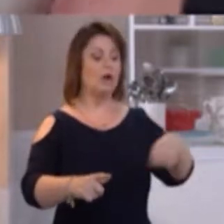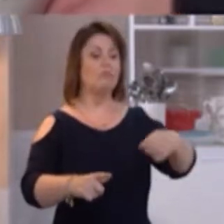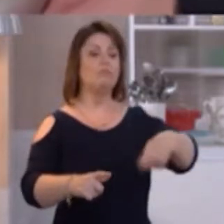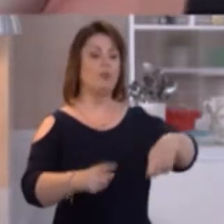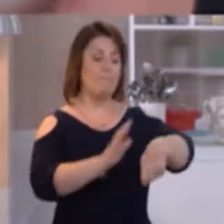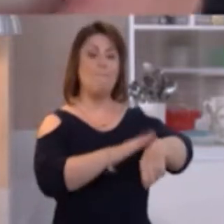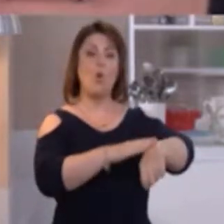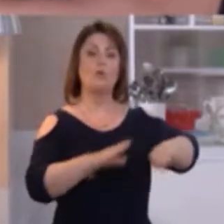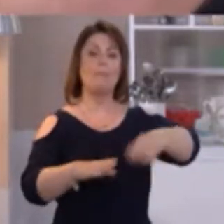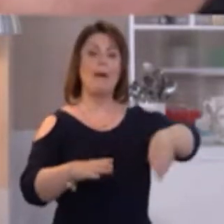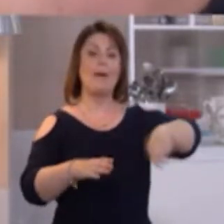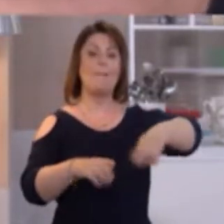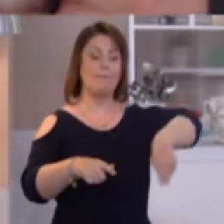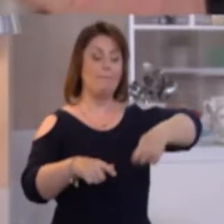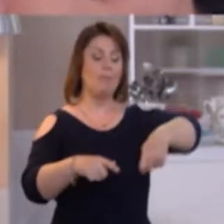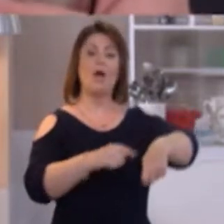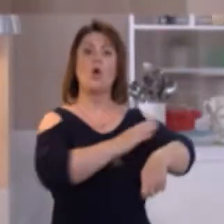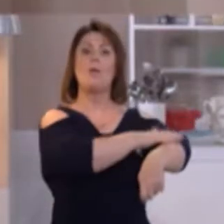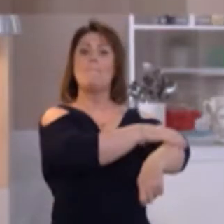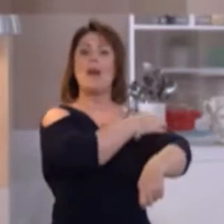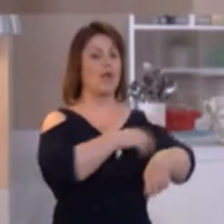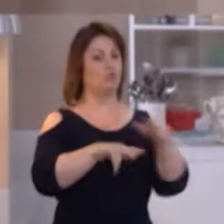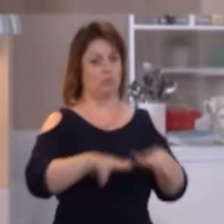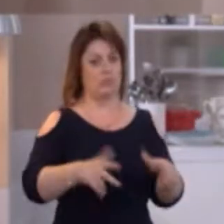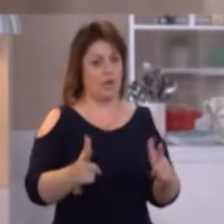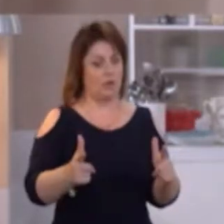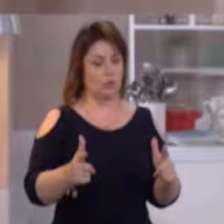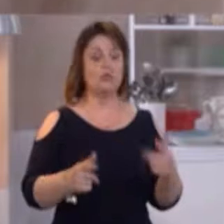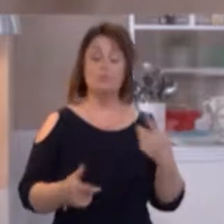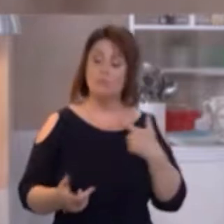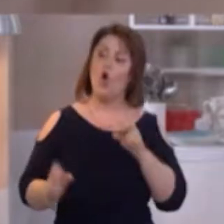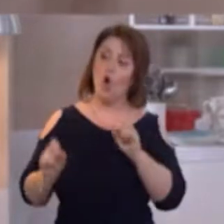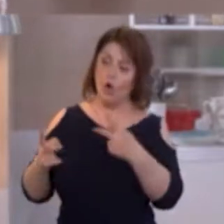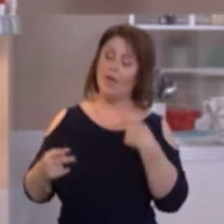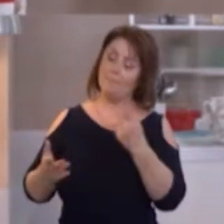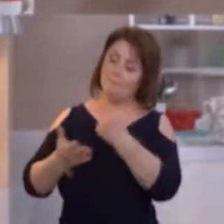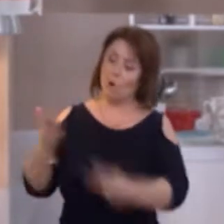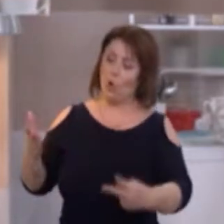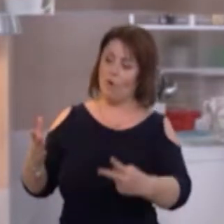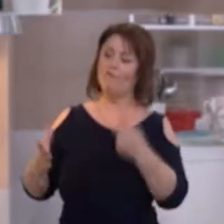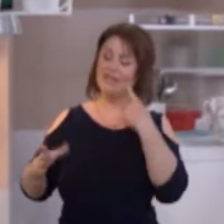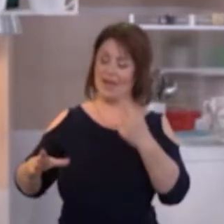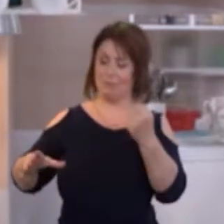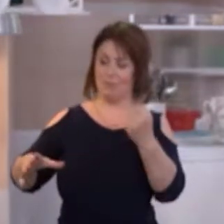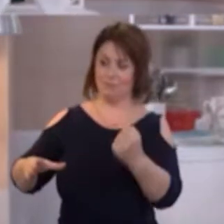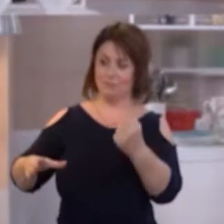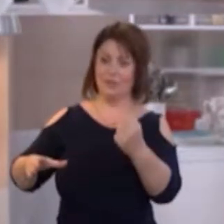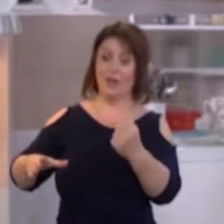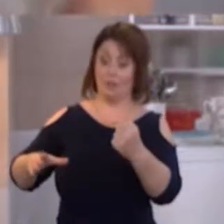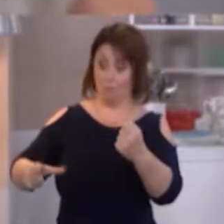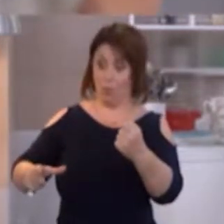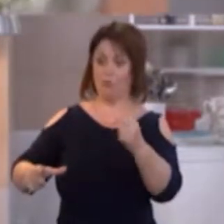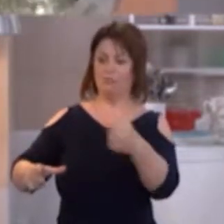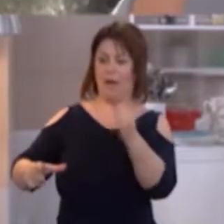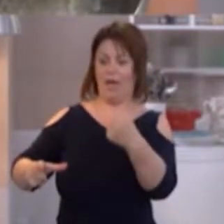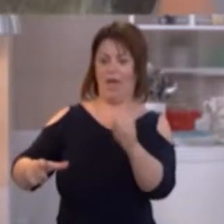il polso, non ci si stanca il braccio. Ok, ci provo. Impugniamo la ciotola, impugniamo il